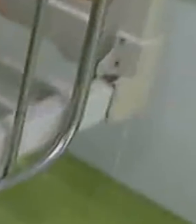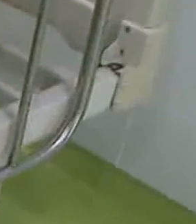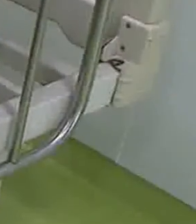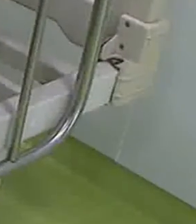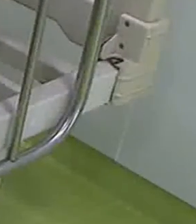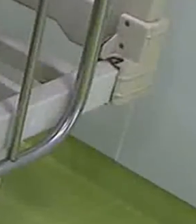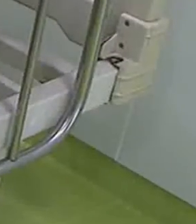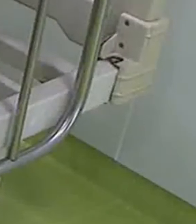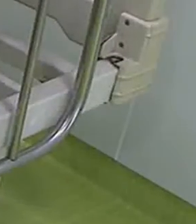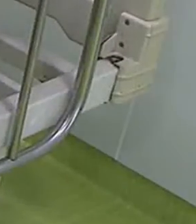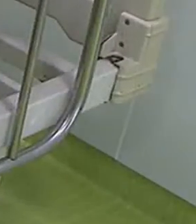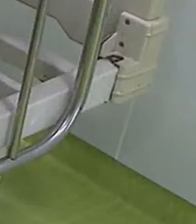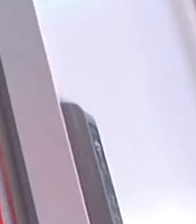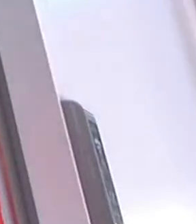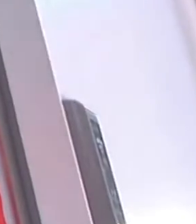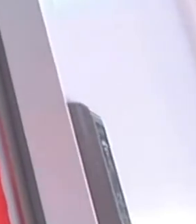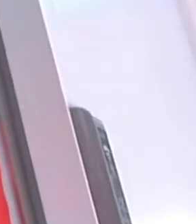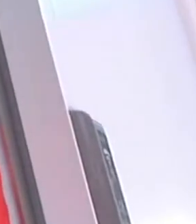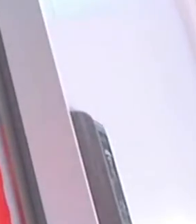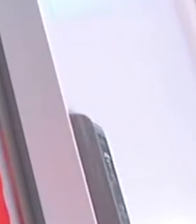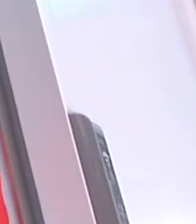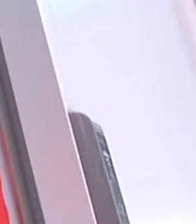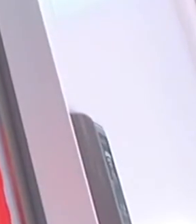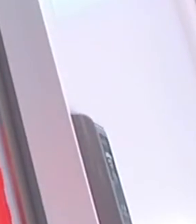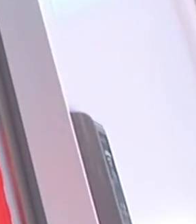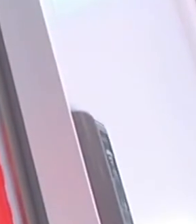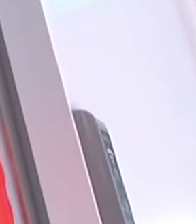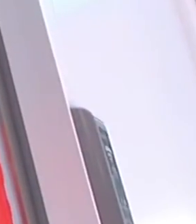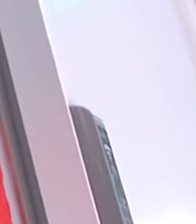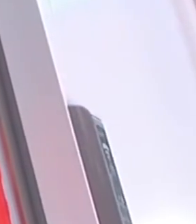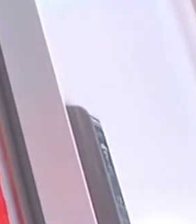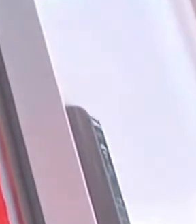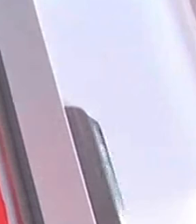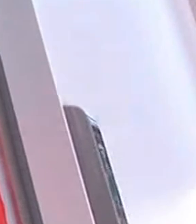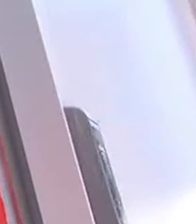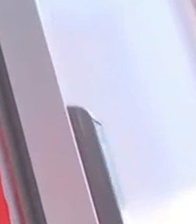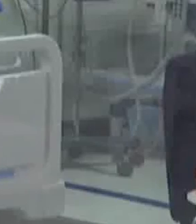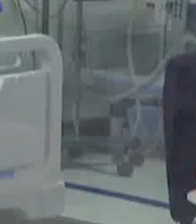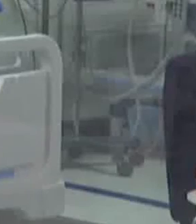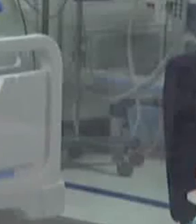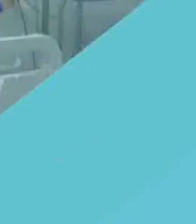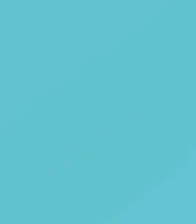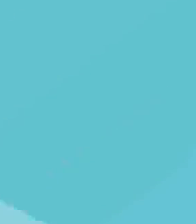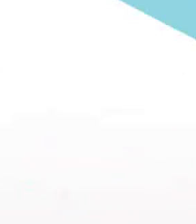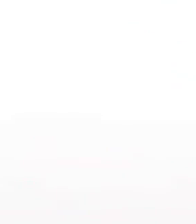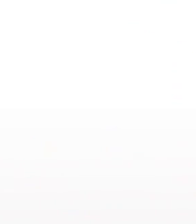소식 전해드렸습니다. 네, 이승준 기자 수고했습니다. 코로나19 발생 상황 살펴봤습니다.